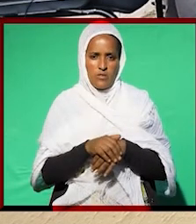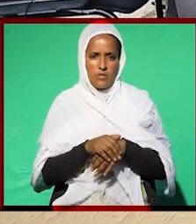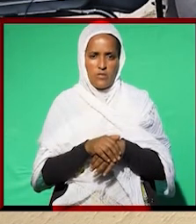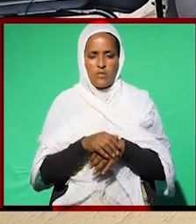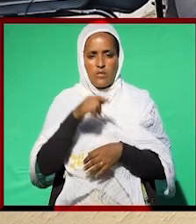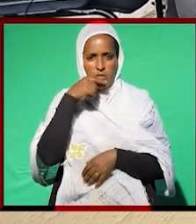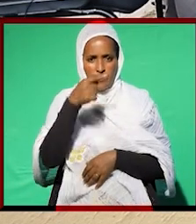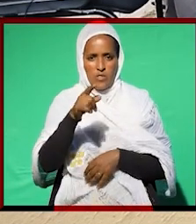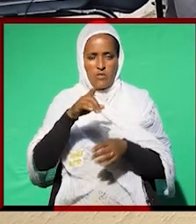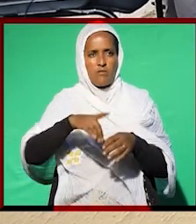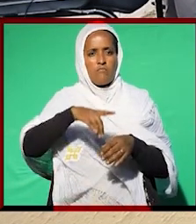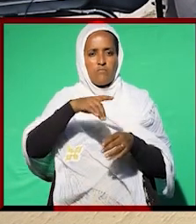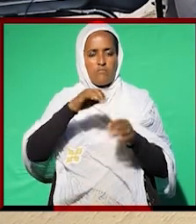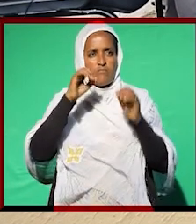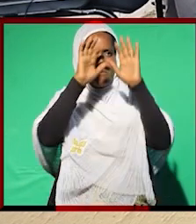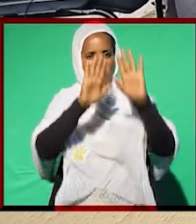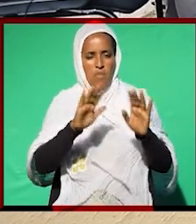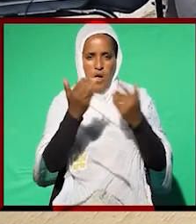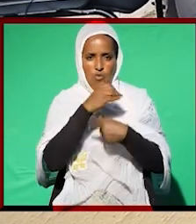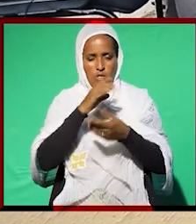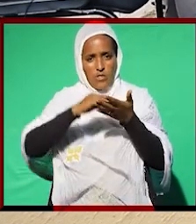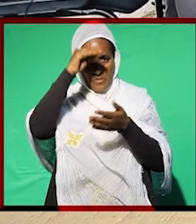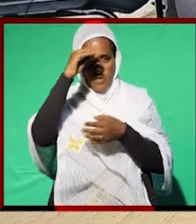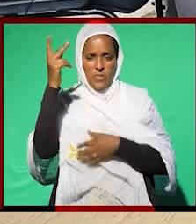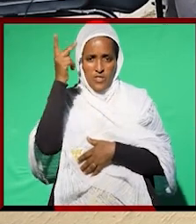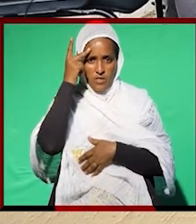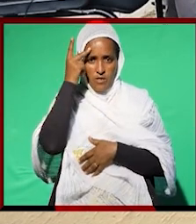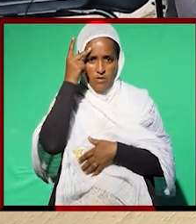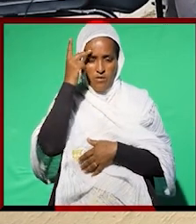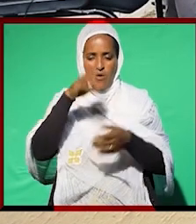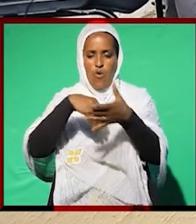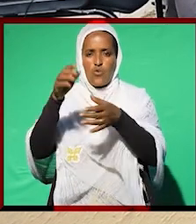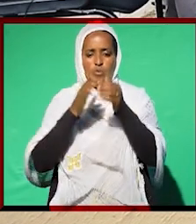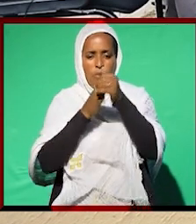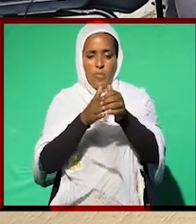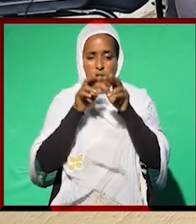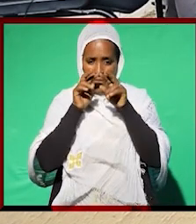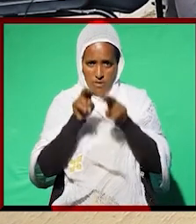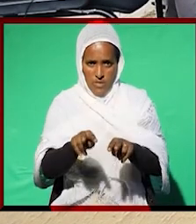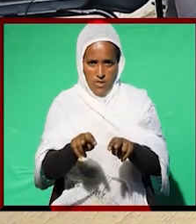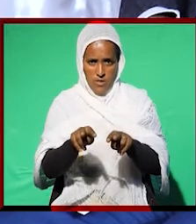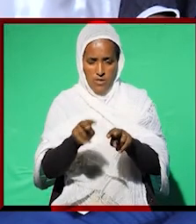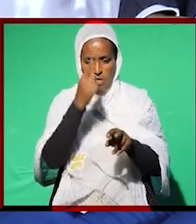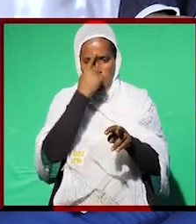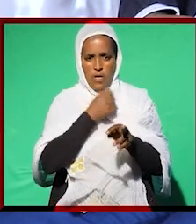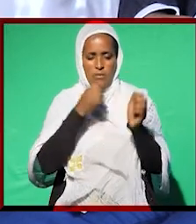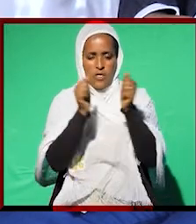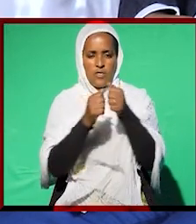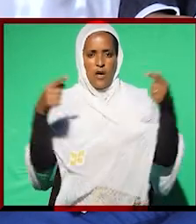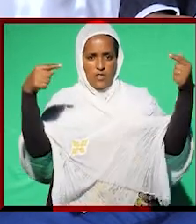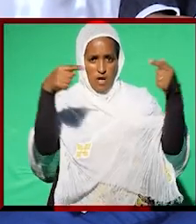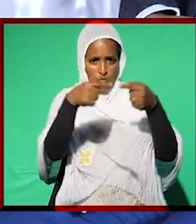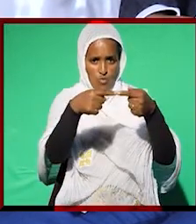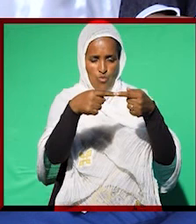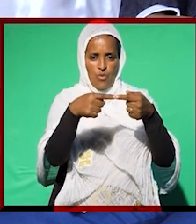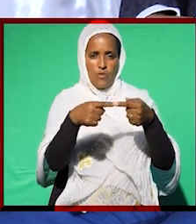ነች ብንል ማጋነን አይሆንም። የትምህርት ሚኒስቴር ያወጣው መመሪያ በተመለከተ ከእምነት ጋር